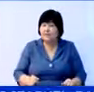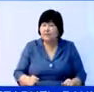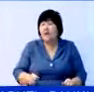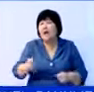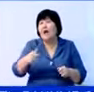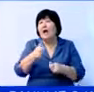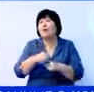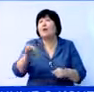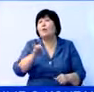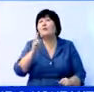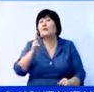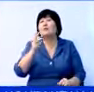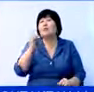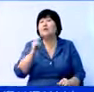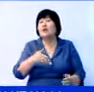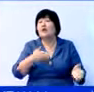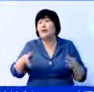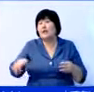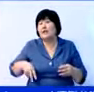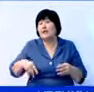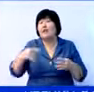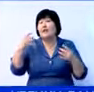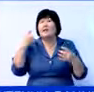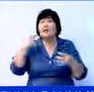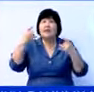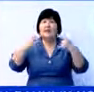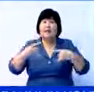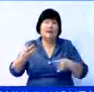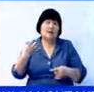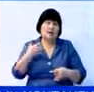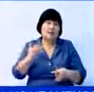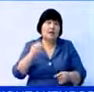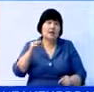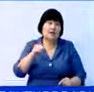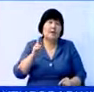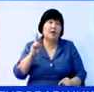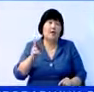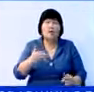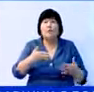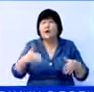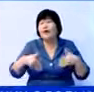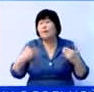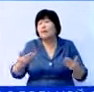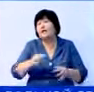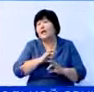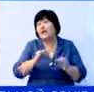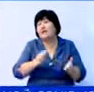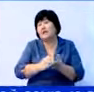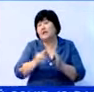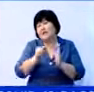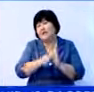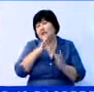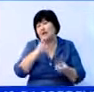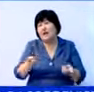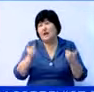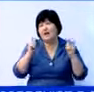Аким области Куанышбек Искаку принял директора телеканала КЗЛРД Жекапара Карабала. Руководитель региона поздравил отличника сферы,